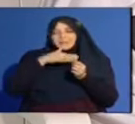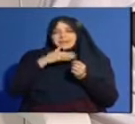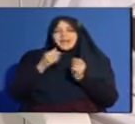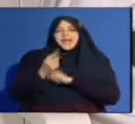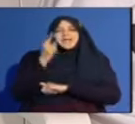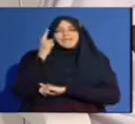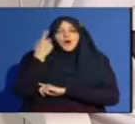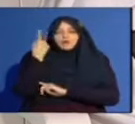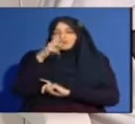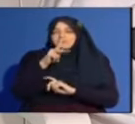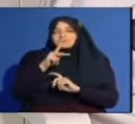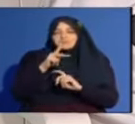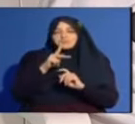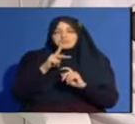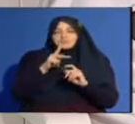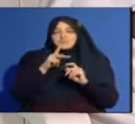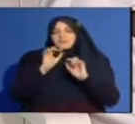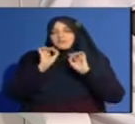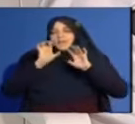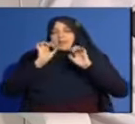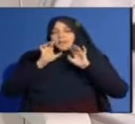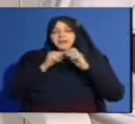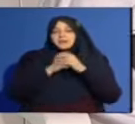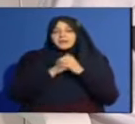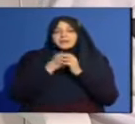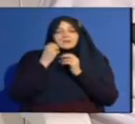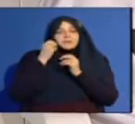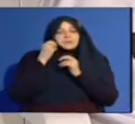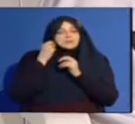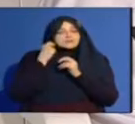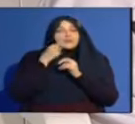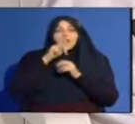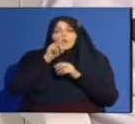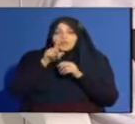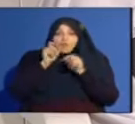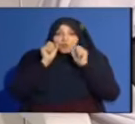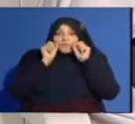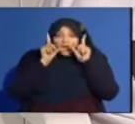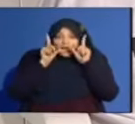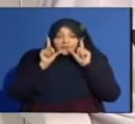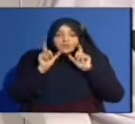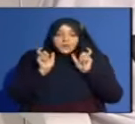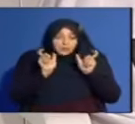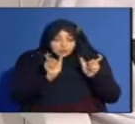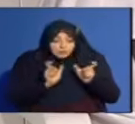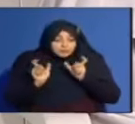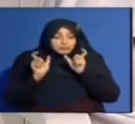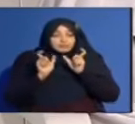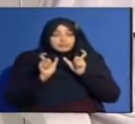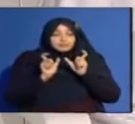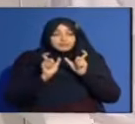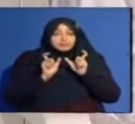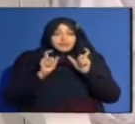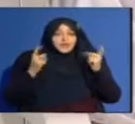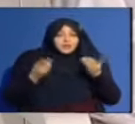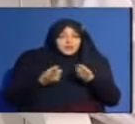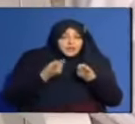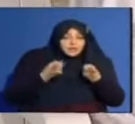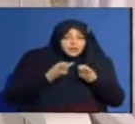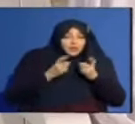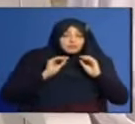جهودكم معتبرة. الله يبارك، تسهروا تتعبوا ترافقوهم تربيوهم